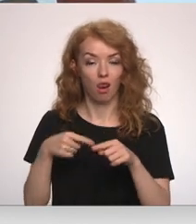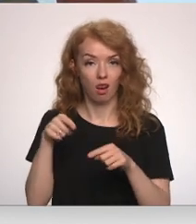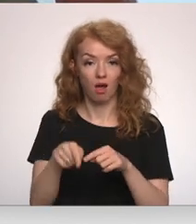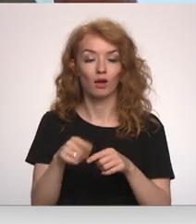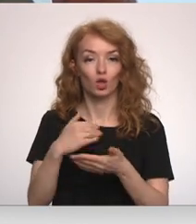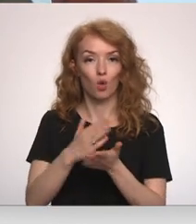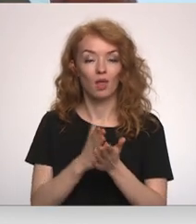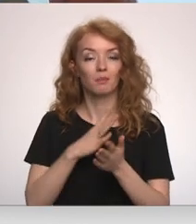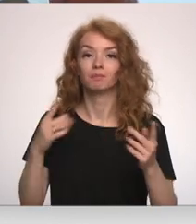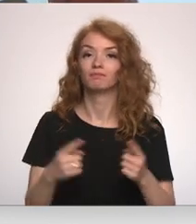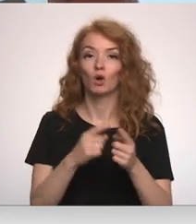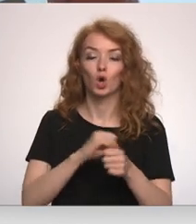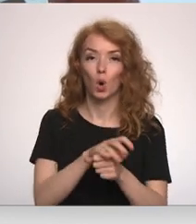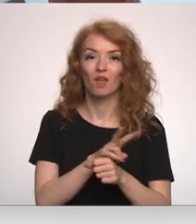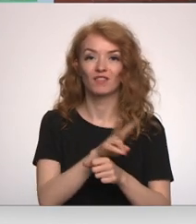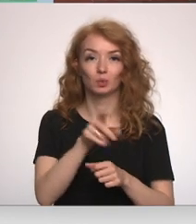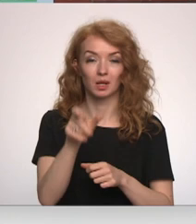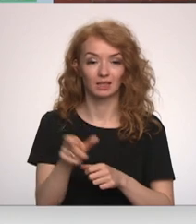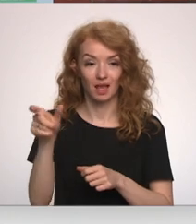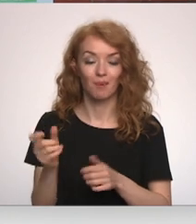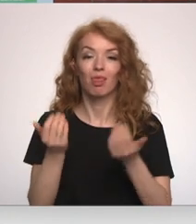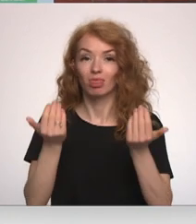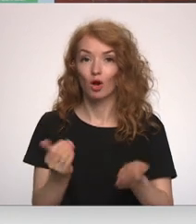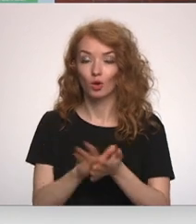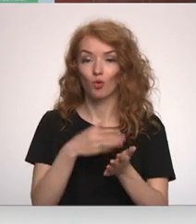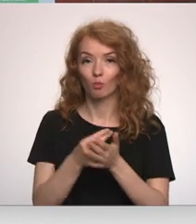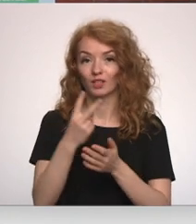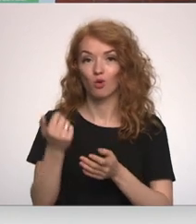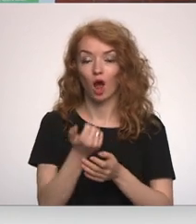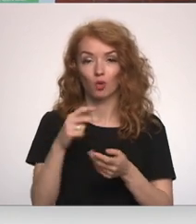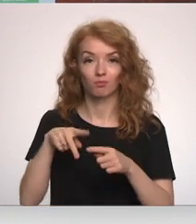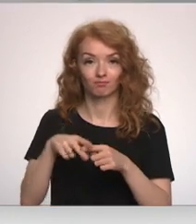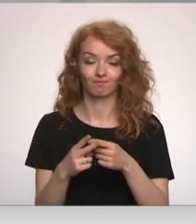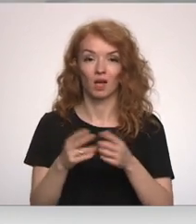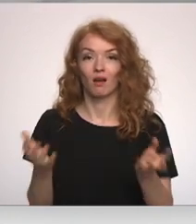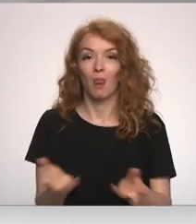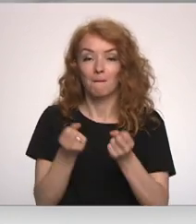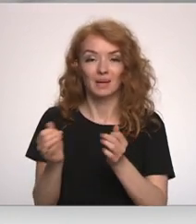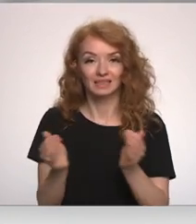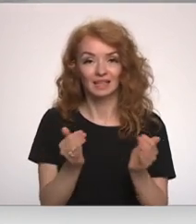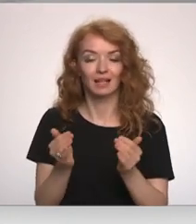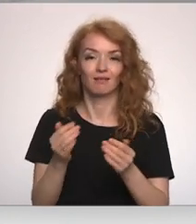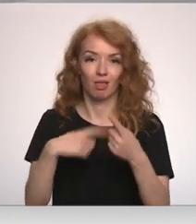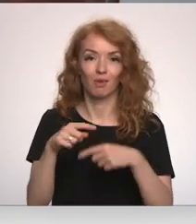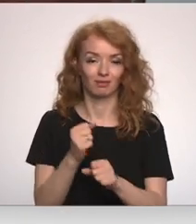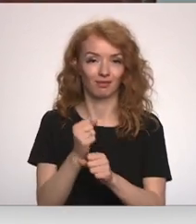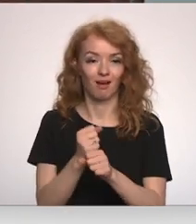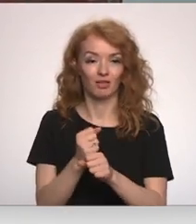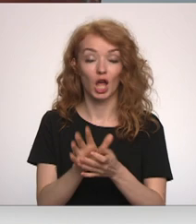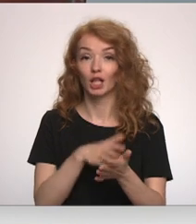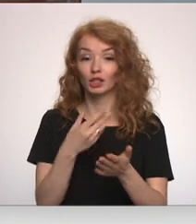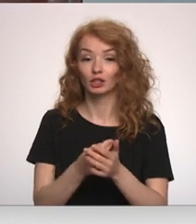nodaļa tika pielāgota Covid pacientiem. Tagad kopš 2 gadu pārtraukuma glābēja Silīte atkal darbojas. Līdz